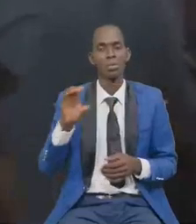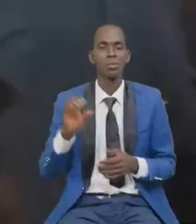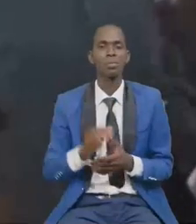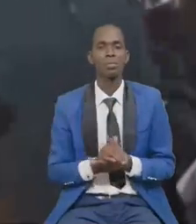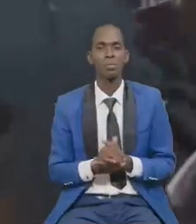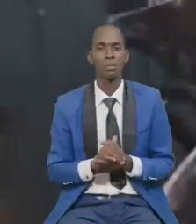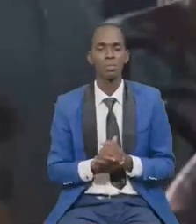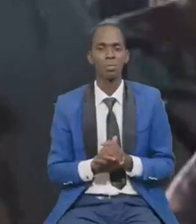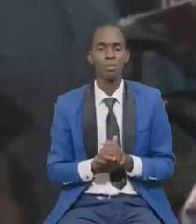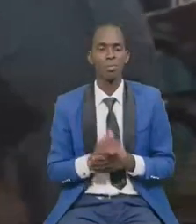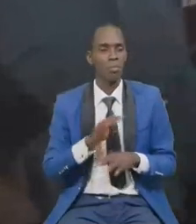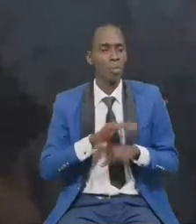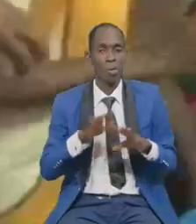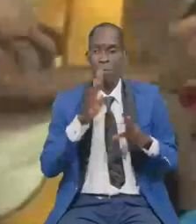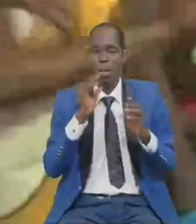N'aie pas peur.